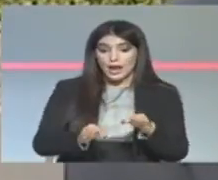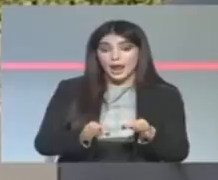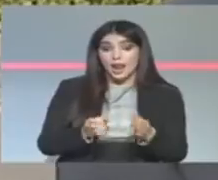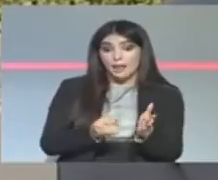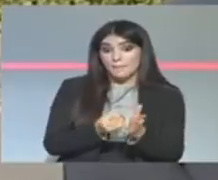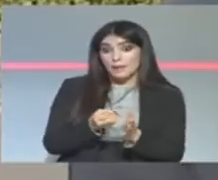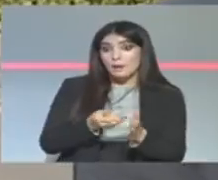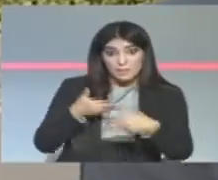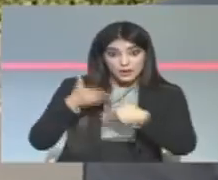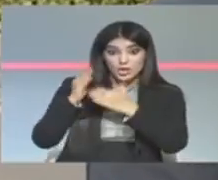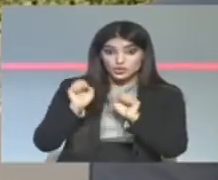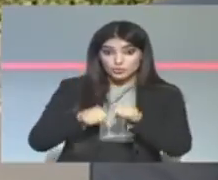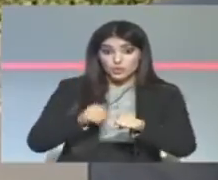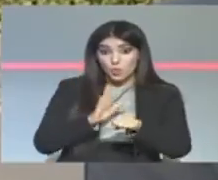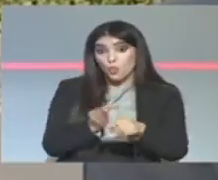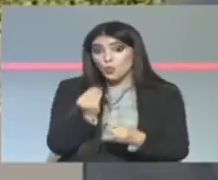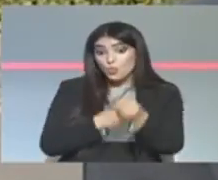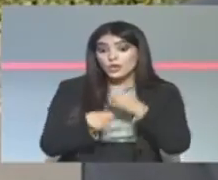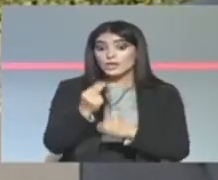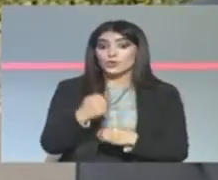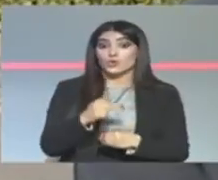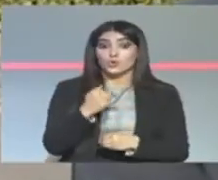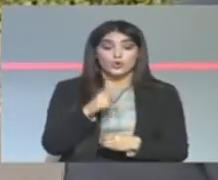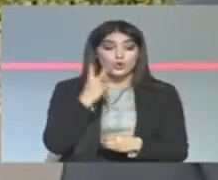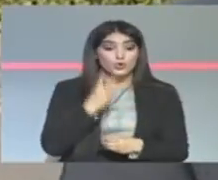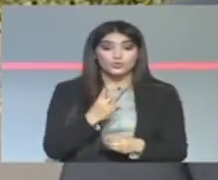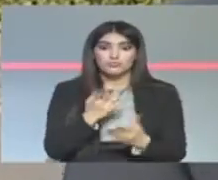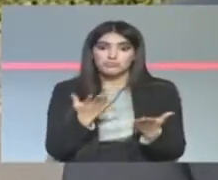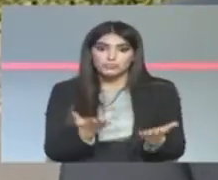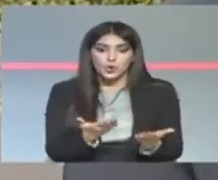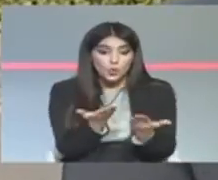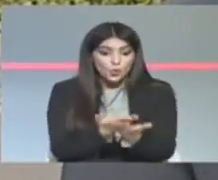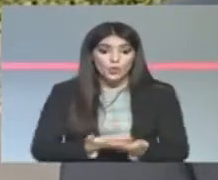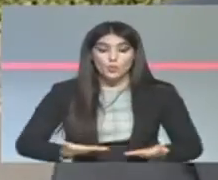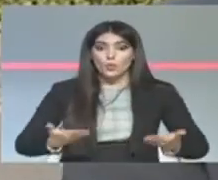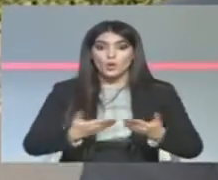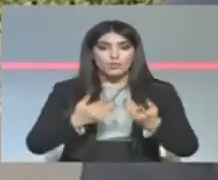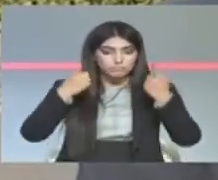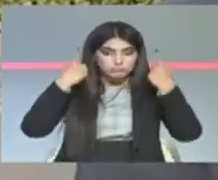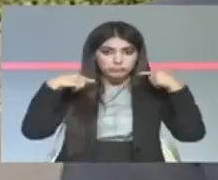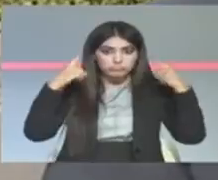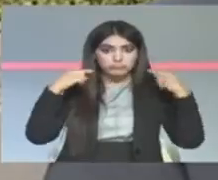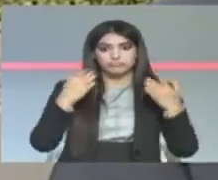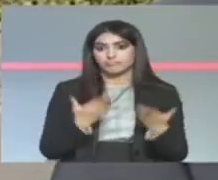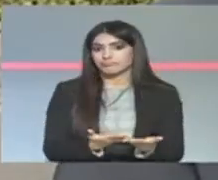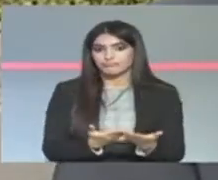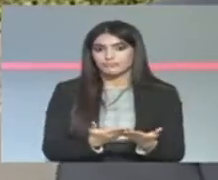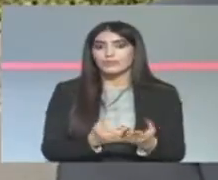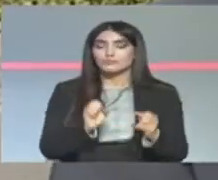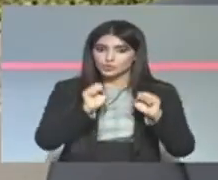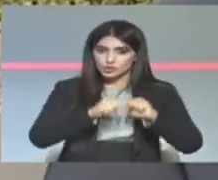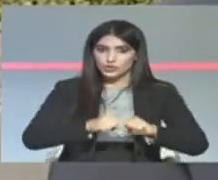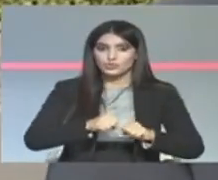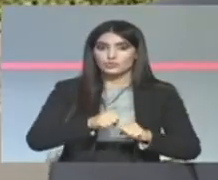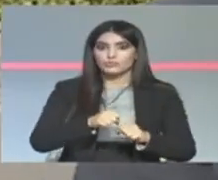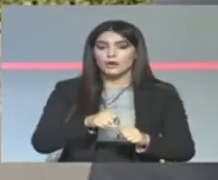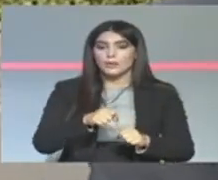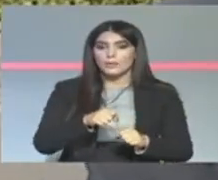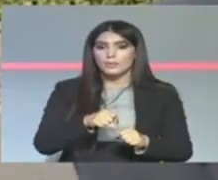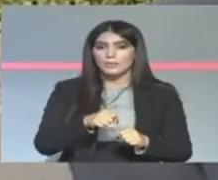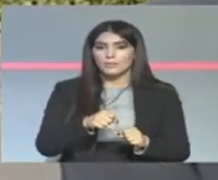بالنسبه اتضح اللي في الوضع الحالي العجول الحالي كافه استهلاك معنى